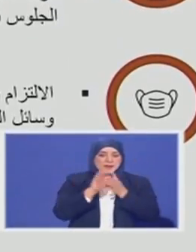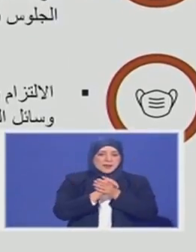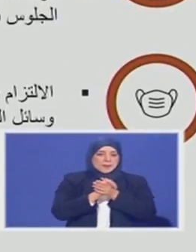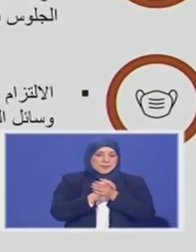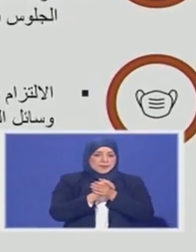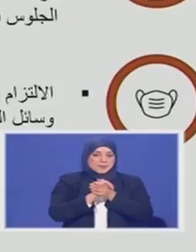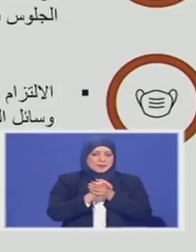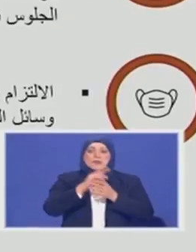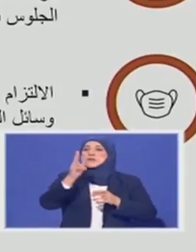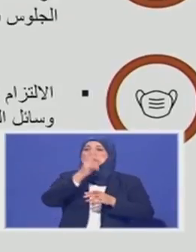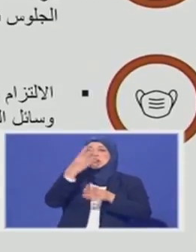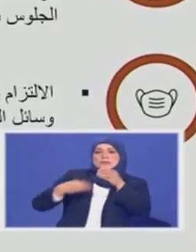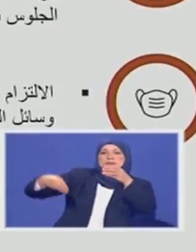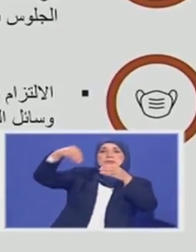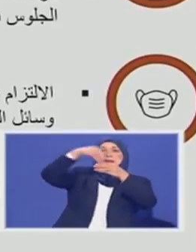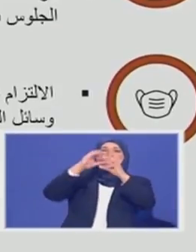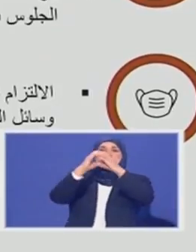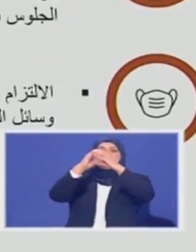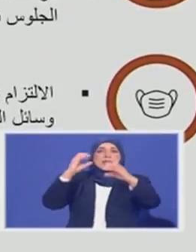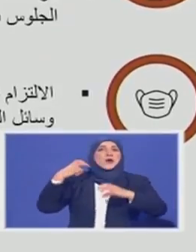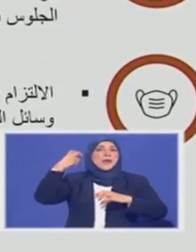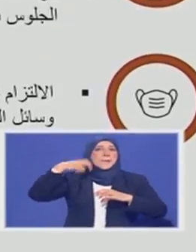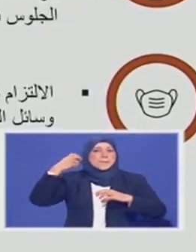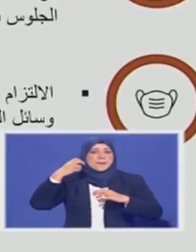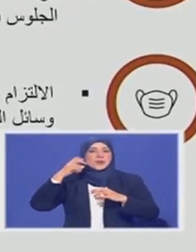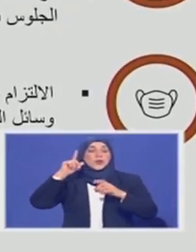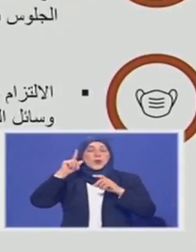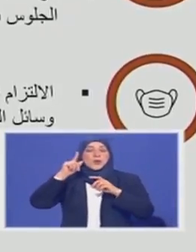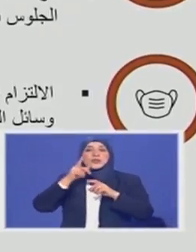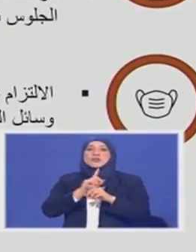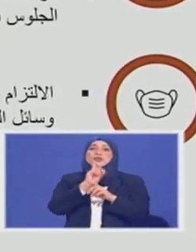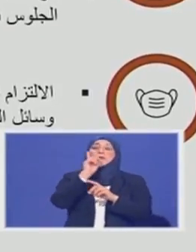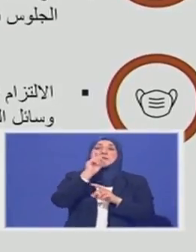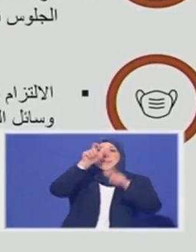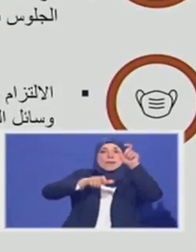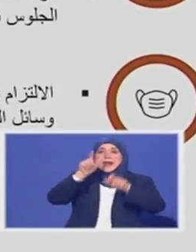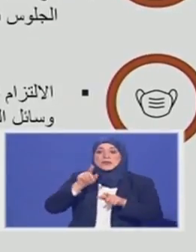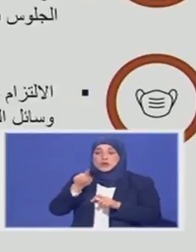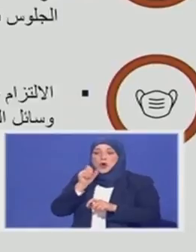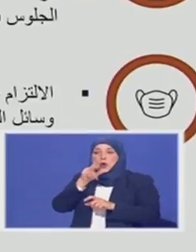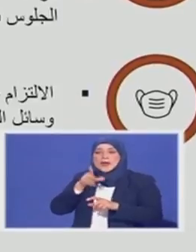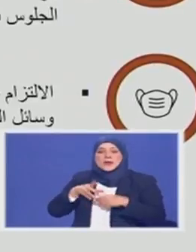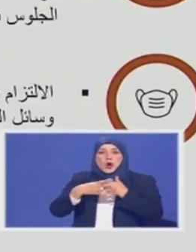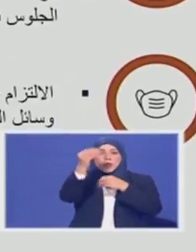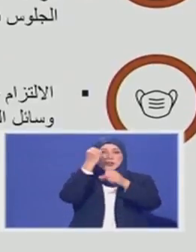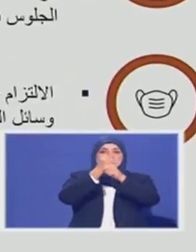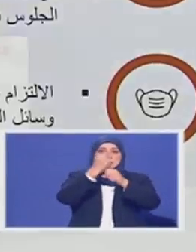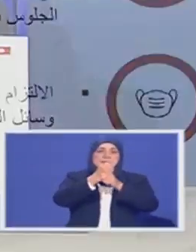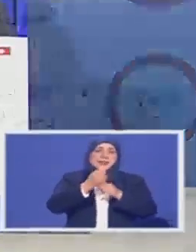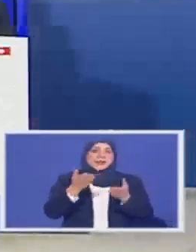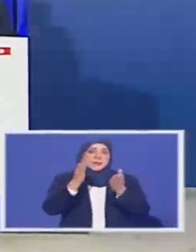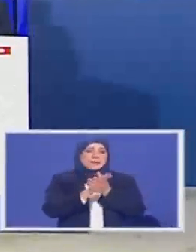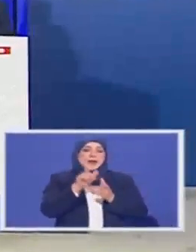ولا يمكن الصعود في وسائل النقل إلا للأشخاص المسموح بها للتنقل. يعني اليوم المهن